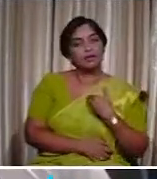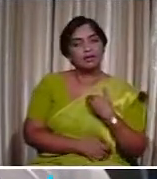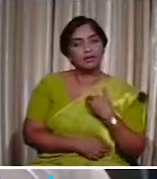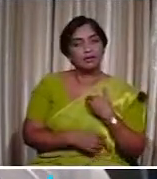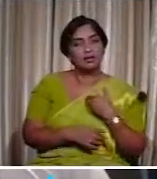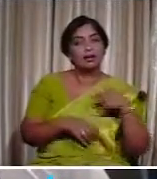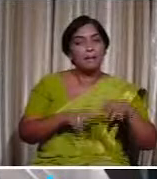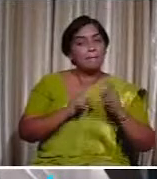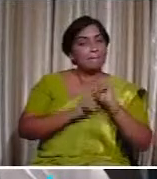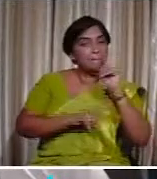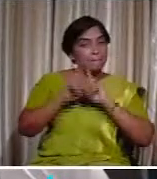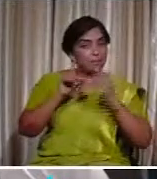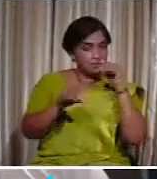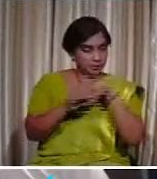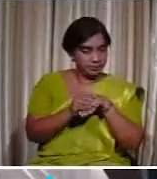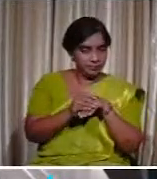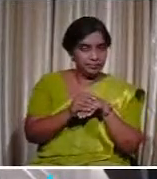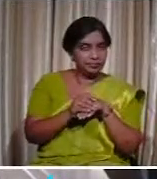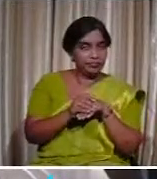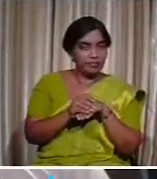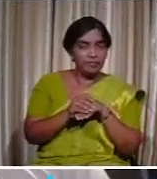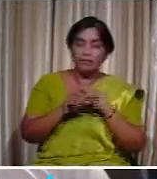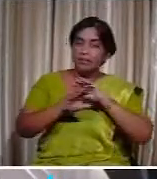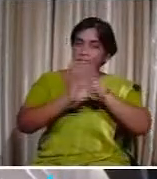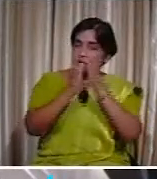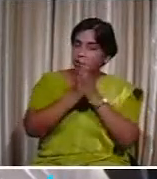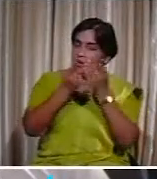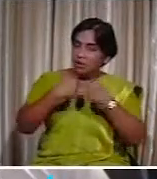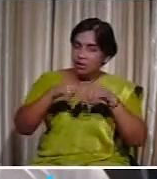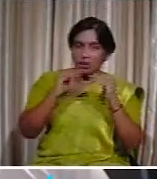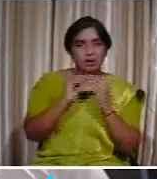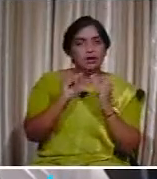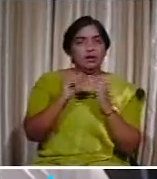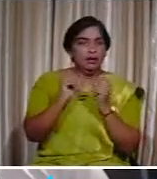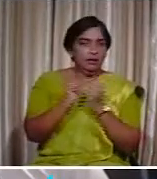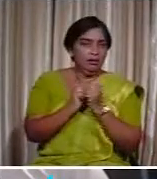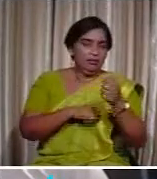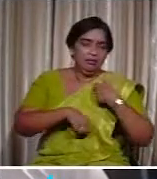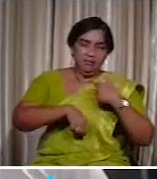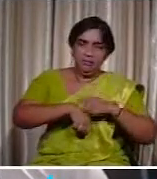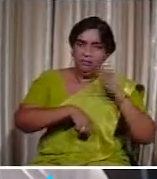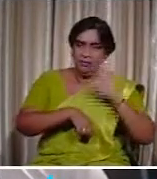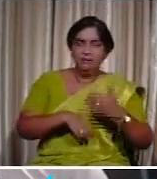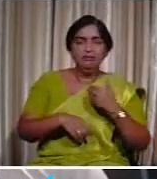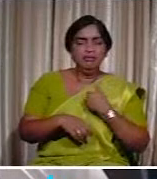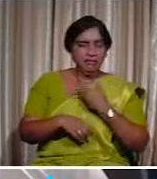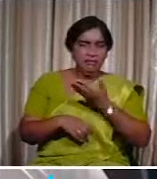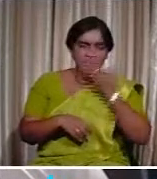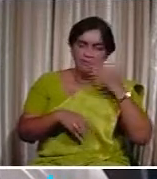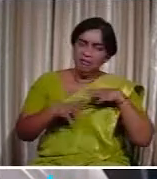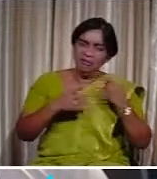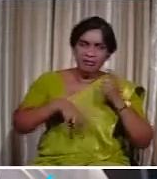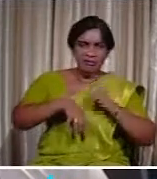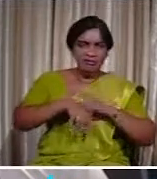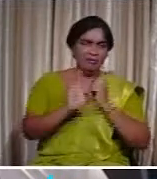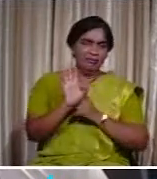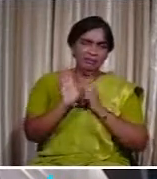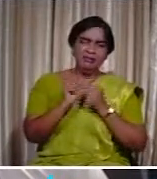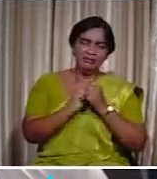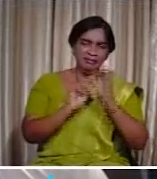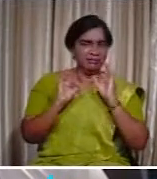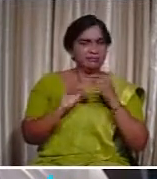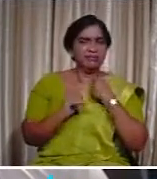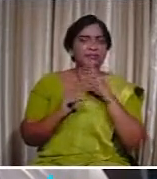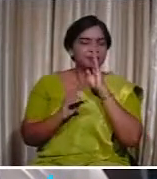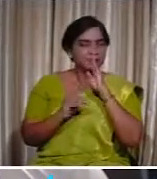මේ පාර්ලිමේන්තුව තුල හැමෝටම එක වගේ කටයුතු කරන්න මට අවස්ථාව ලැබේ. මං පුළුවන් හැම වෙලාවට මේ කටයුතු කරන්න සූදානම්.